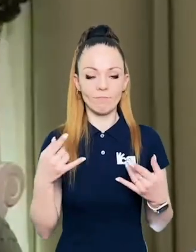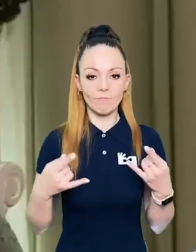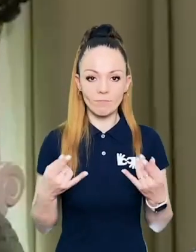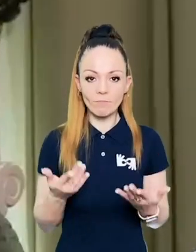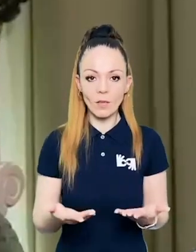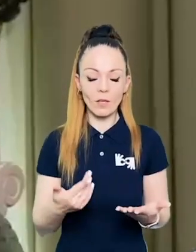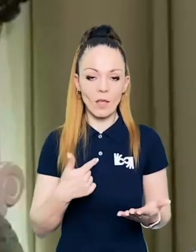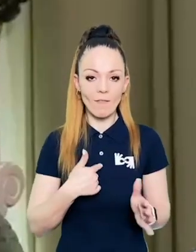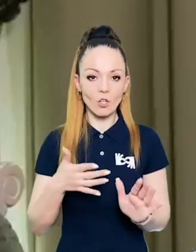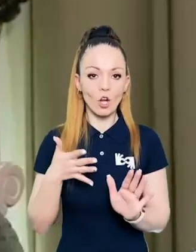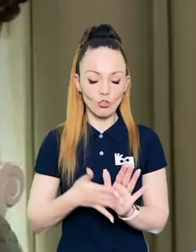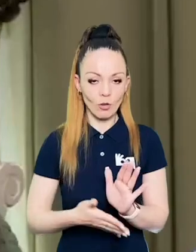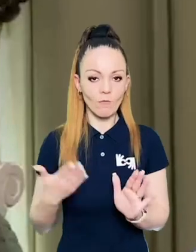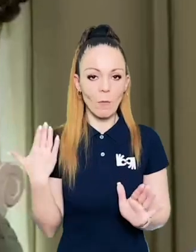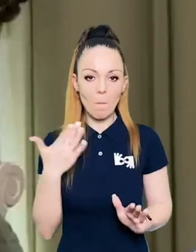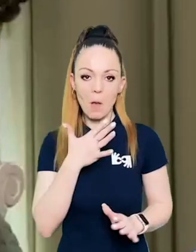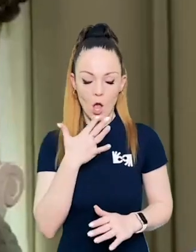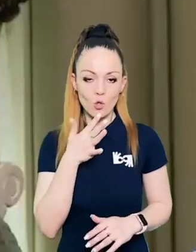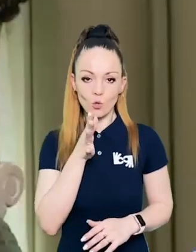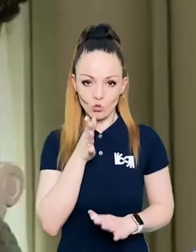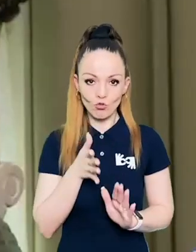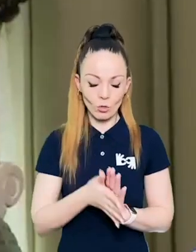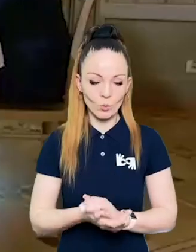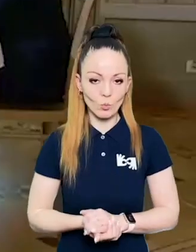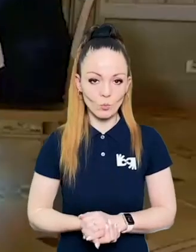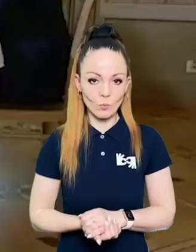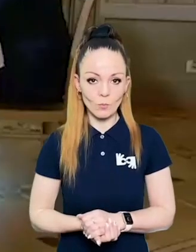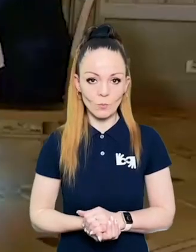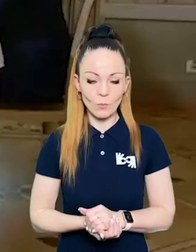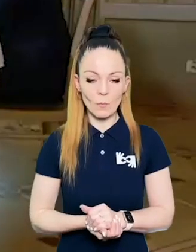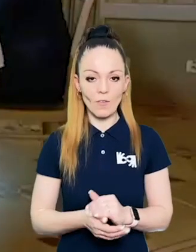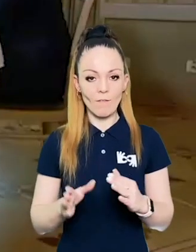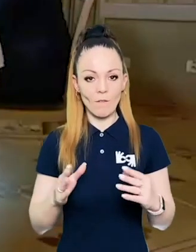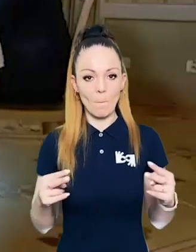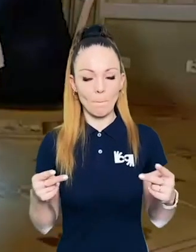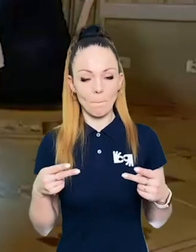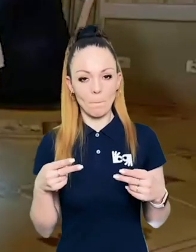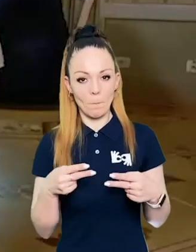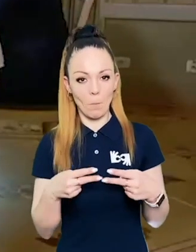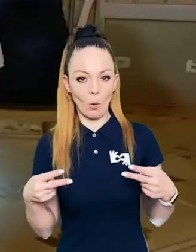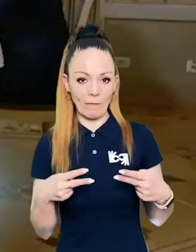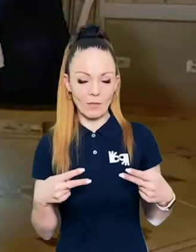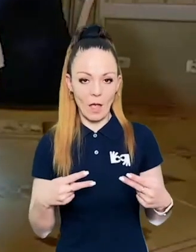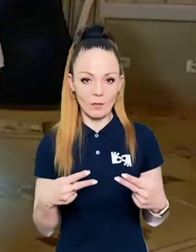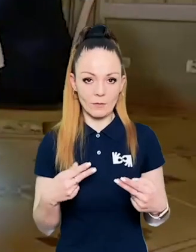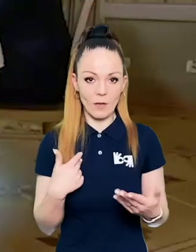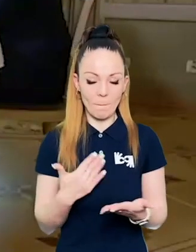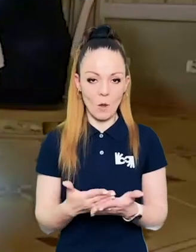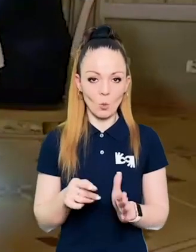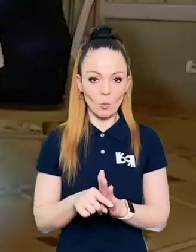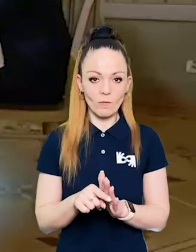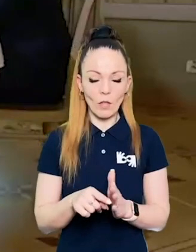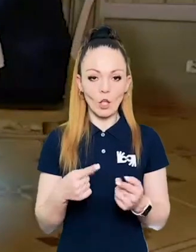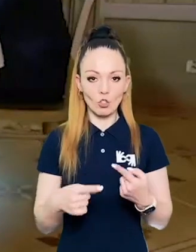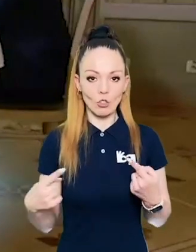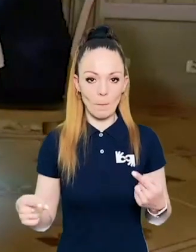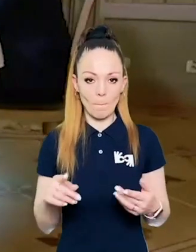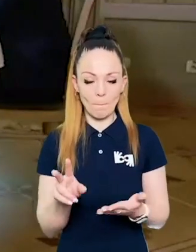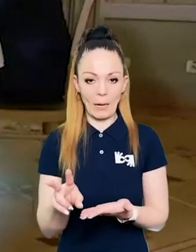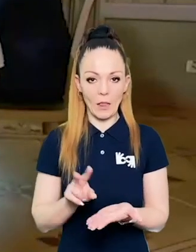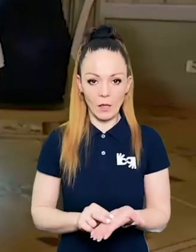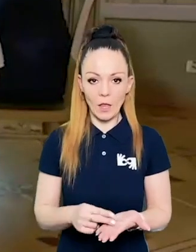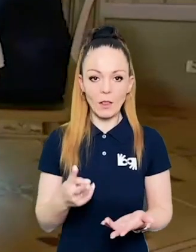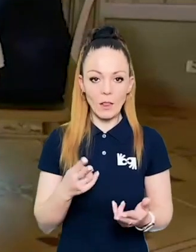звернення я витрачаю багато часу. Ну, в порівнянні я маю на увазі з